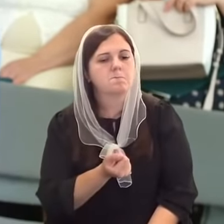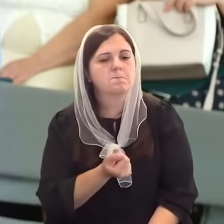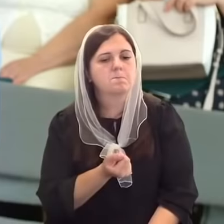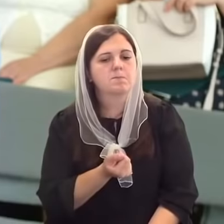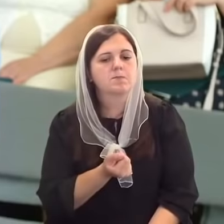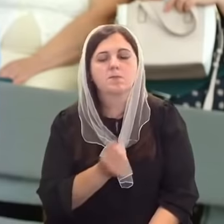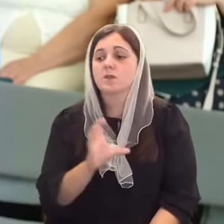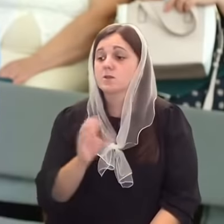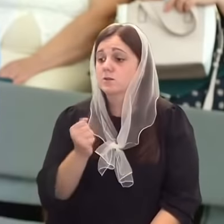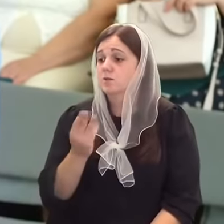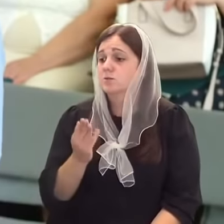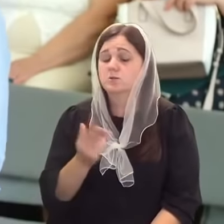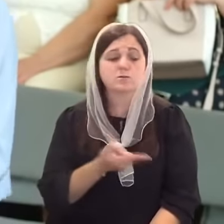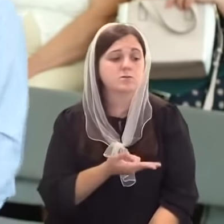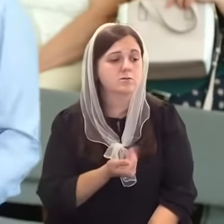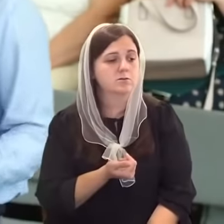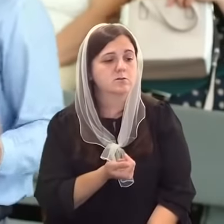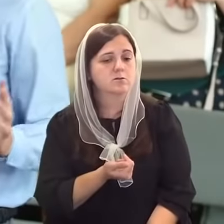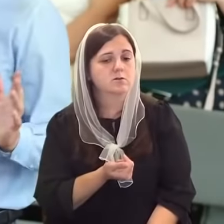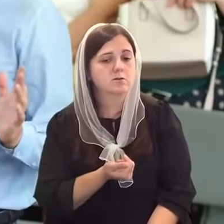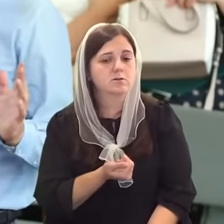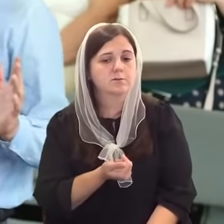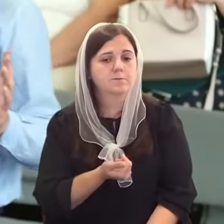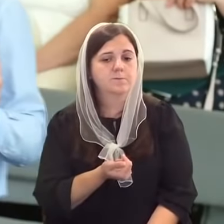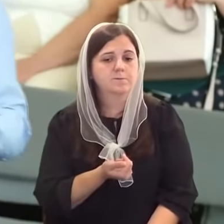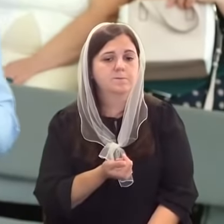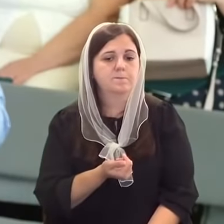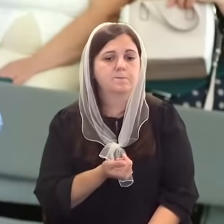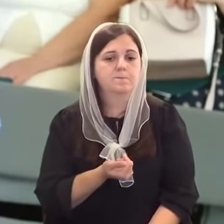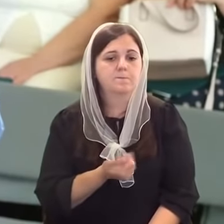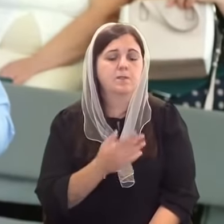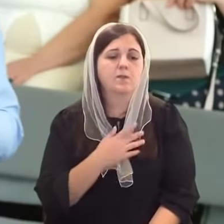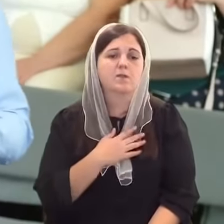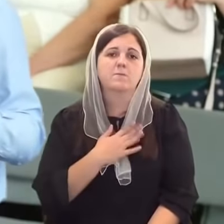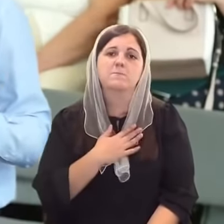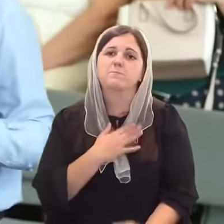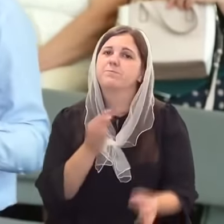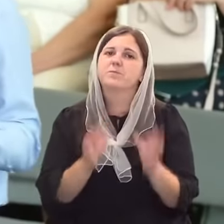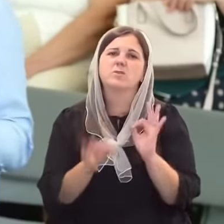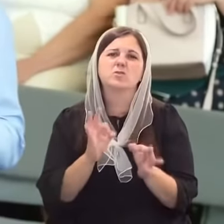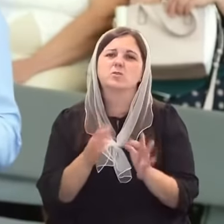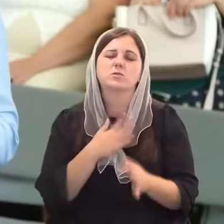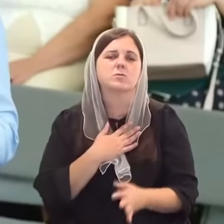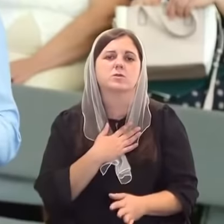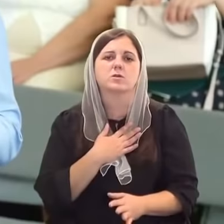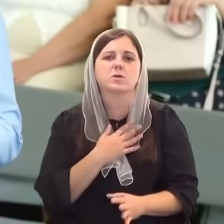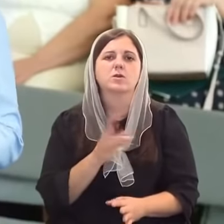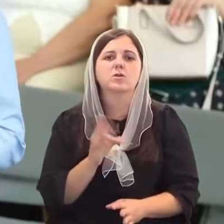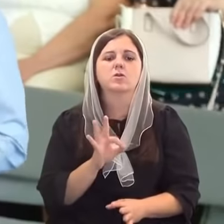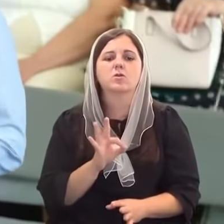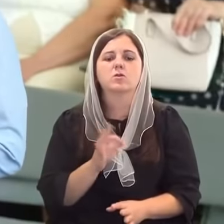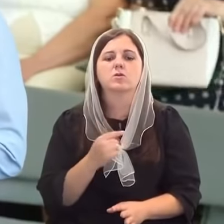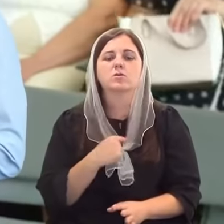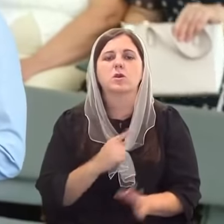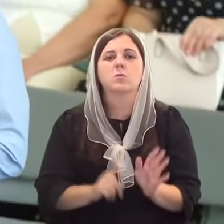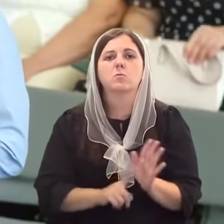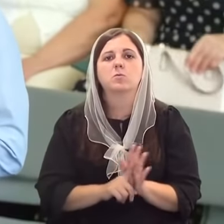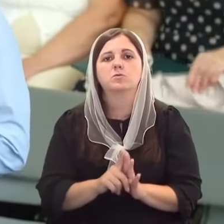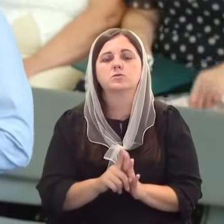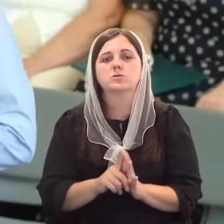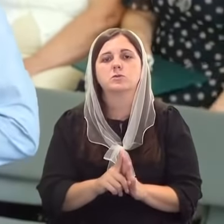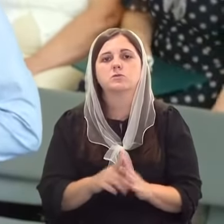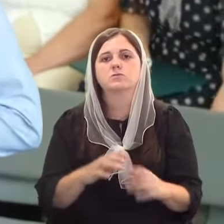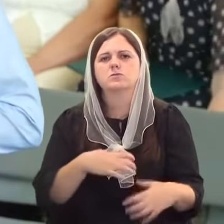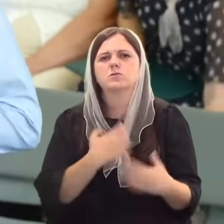Его Саша зовут, да. И, братья и сестры, не судите меня, но я начал говорить со страха такие